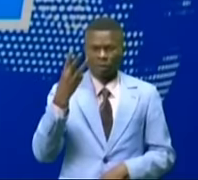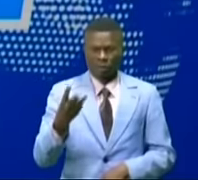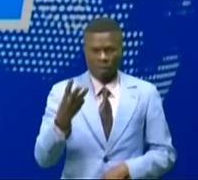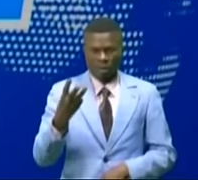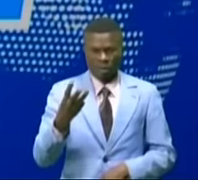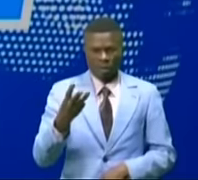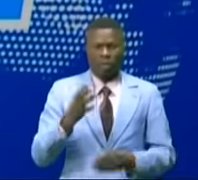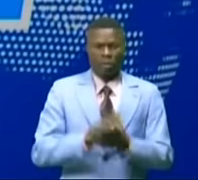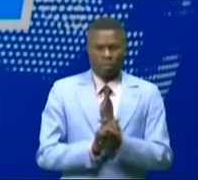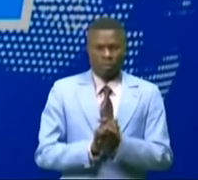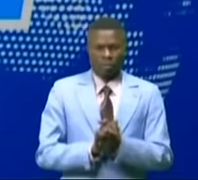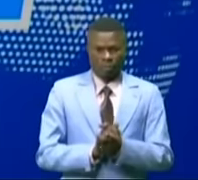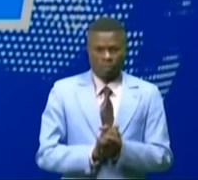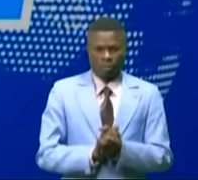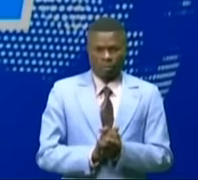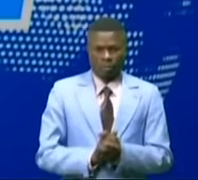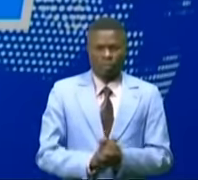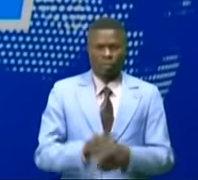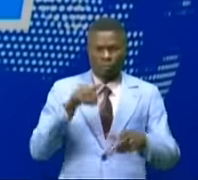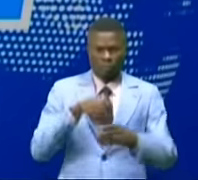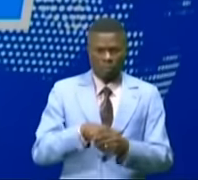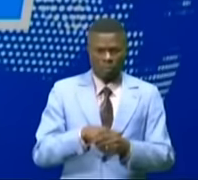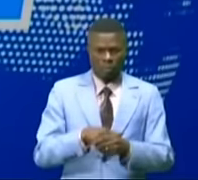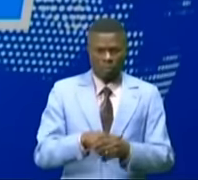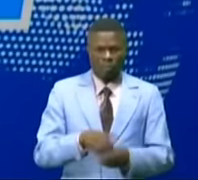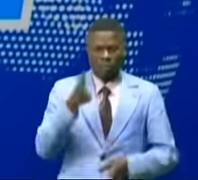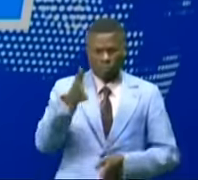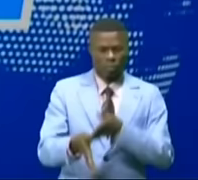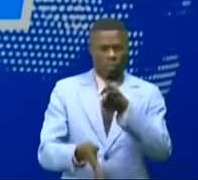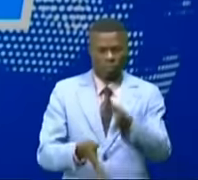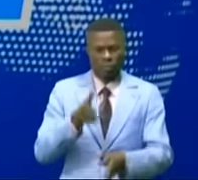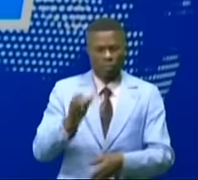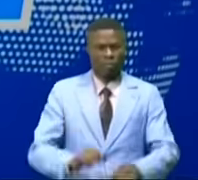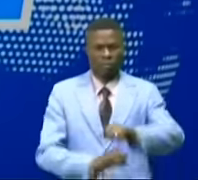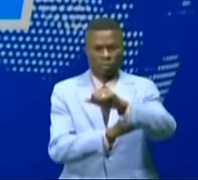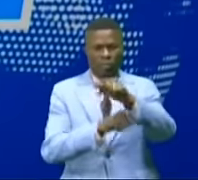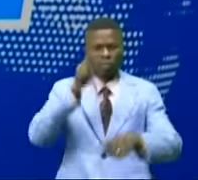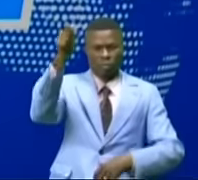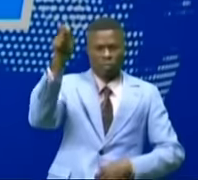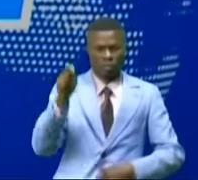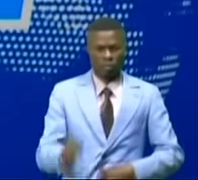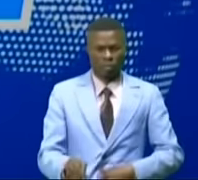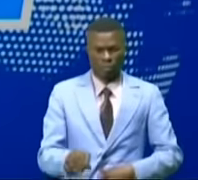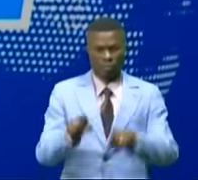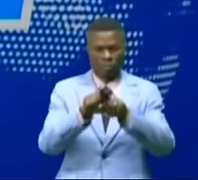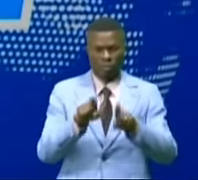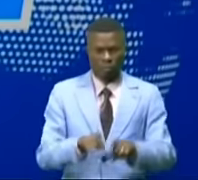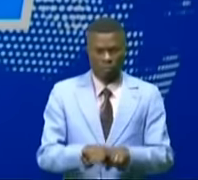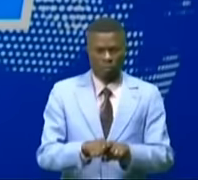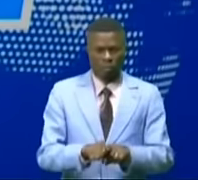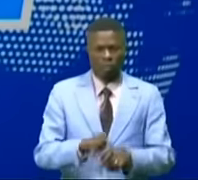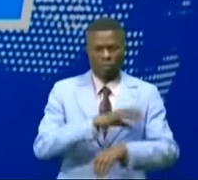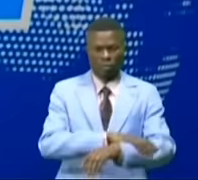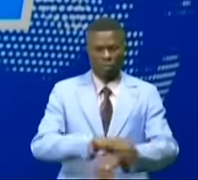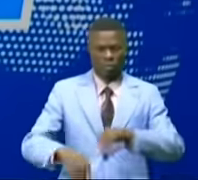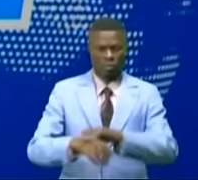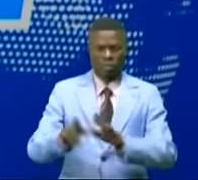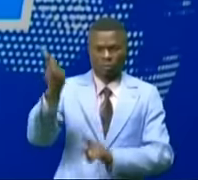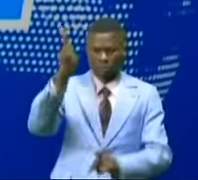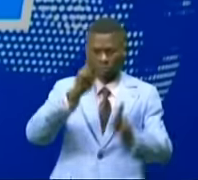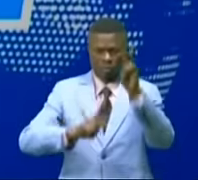l'allié M23. C'était à l'issue d'une marche de soutien aux FARDC et de compassion à la